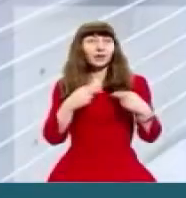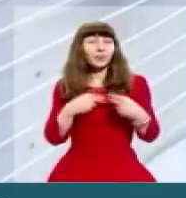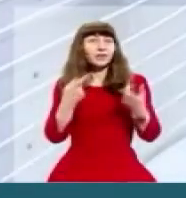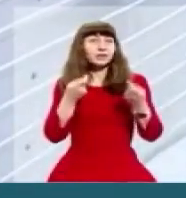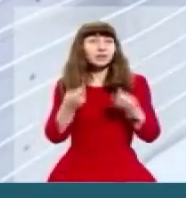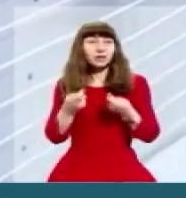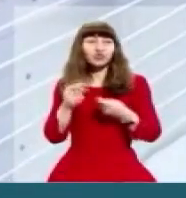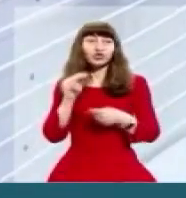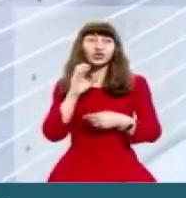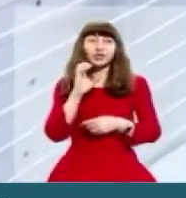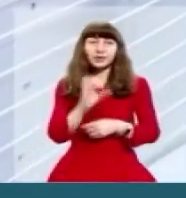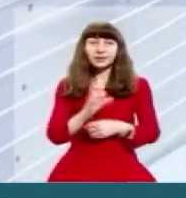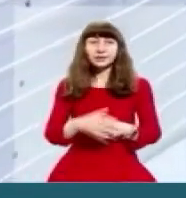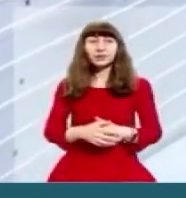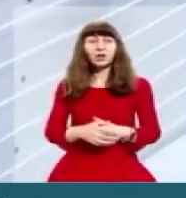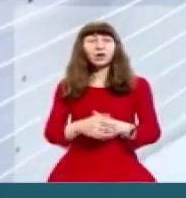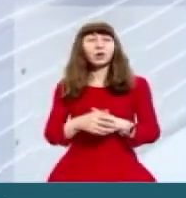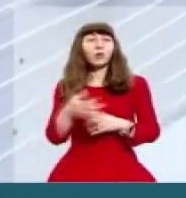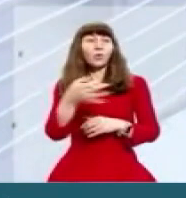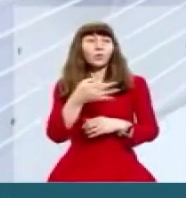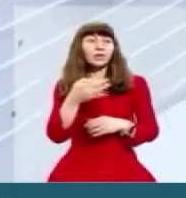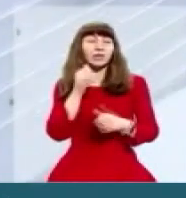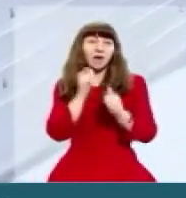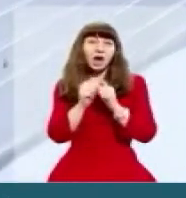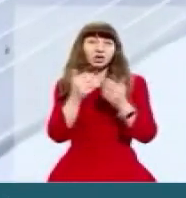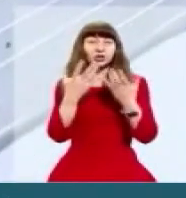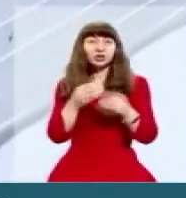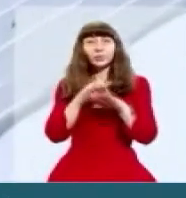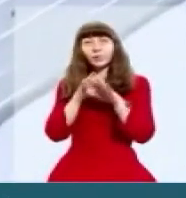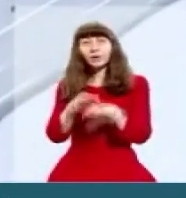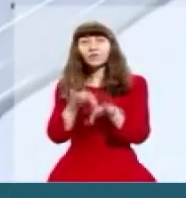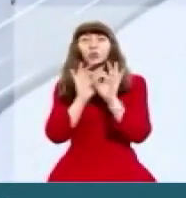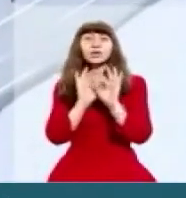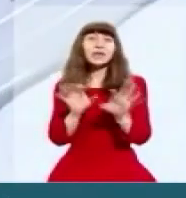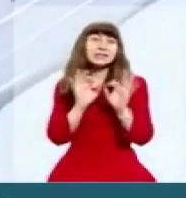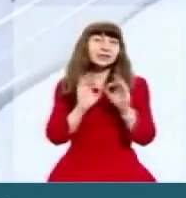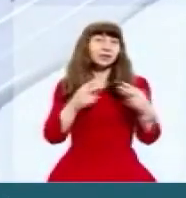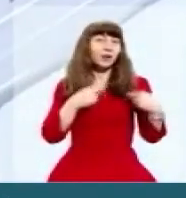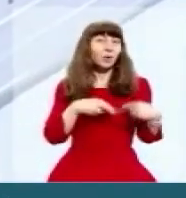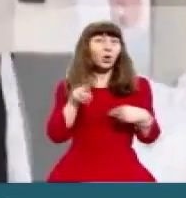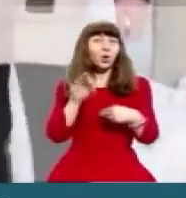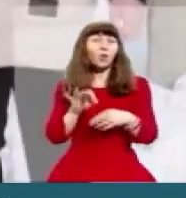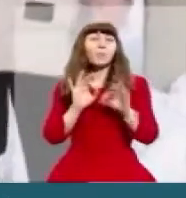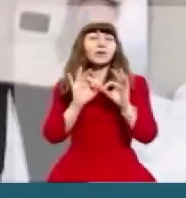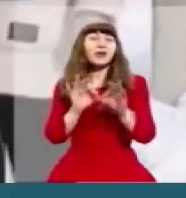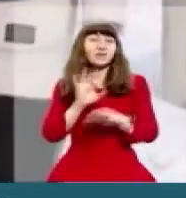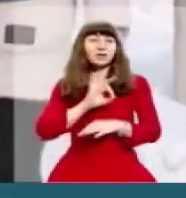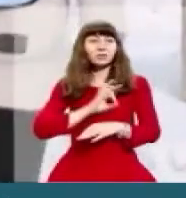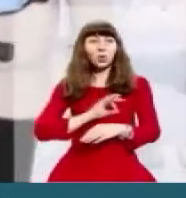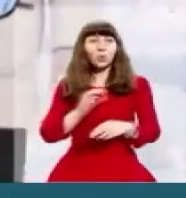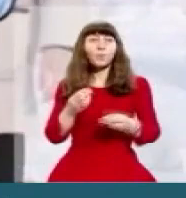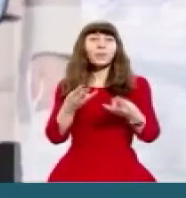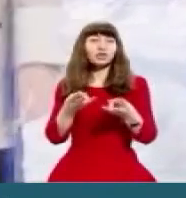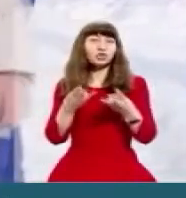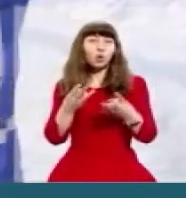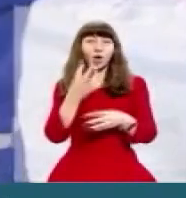Сотрудники департамента по чрезвычайным ситуациям области на ежедневной основе проводят разъяснительные работы по правильной эксплуатации печного